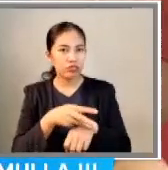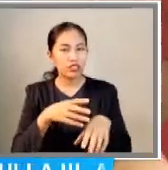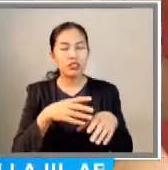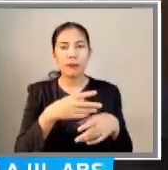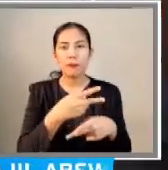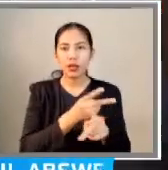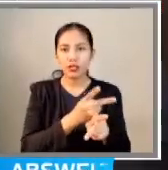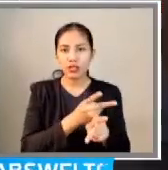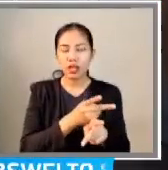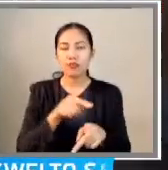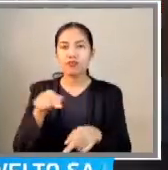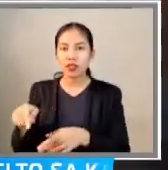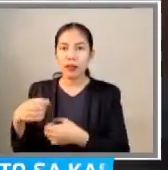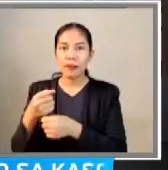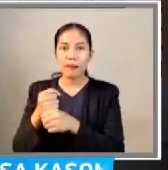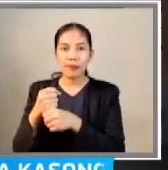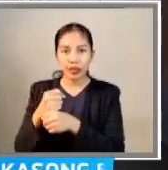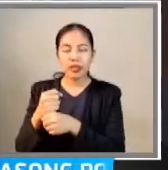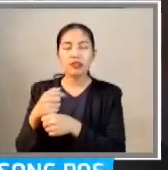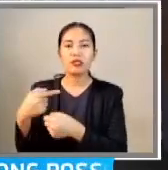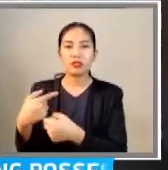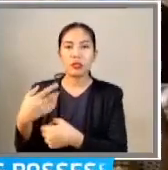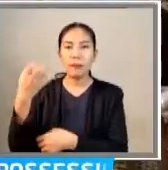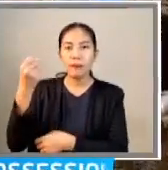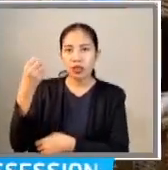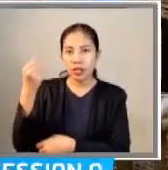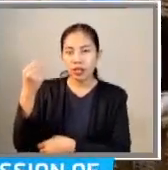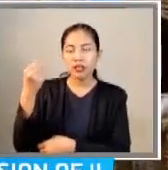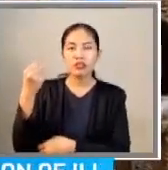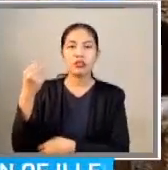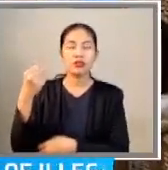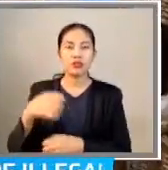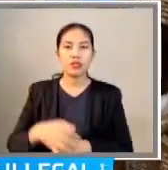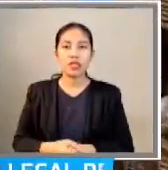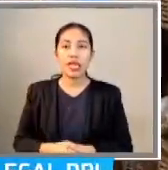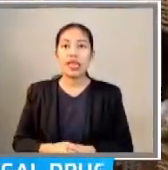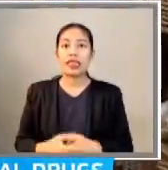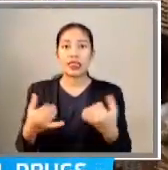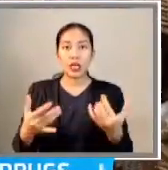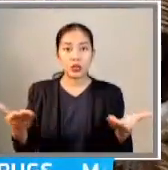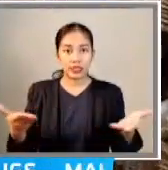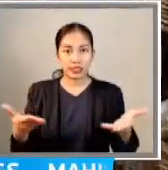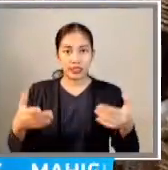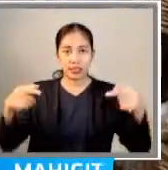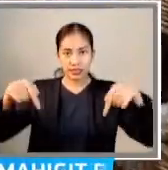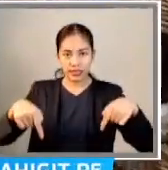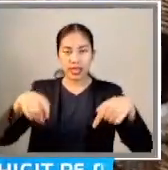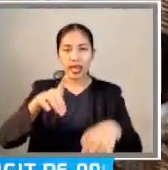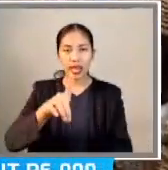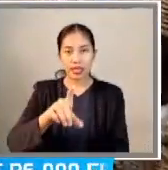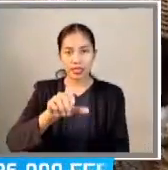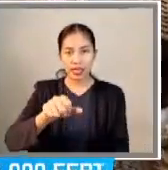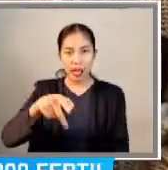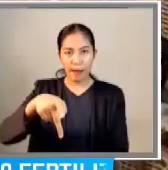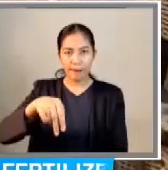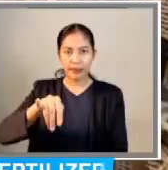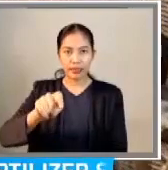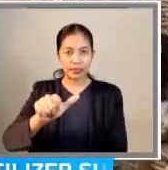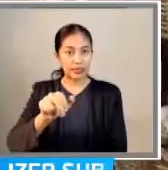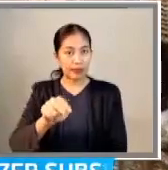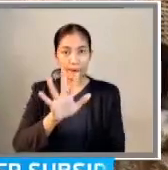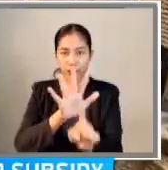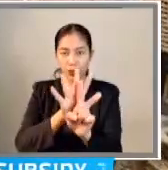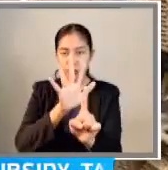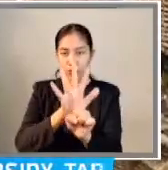mga bakery product. Connie, nandito tayo ngayon sa Dapita na kilalang bilihan ng mga handicraft. At dito nga,